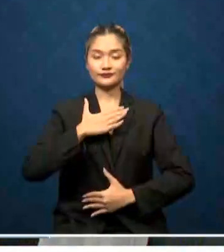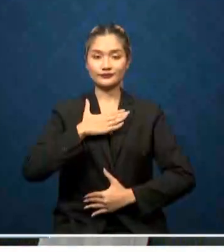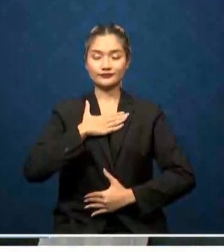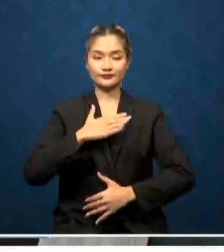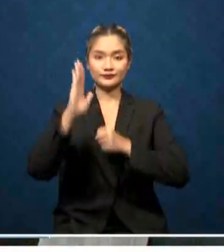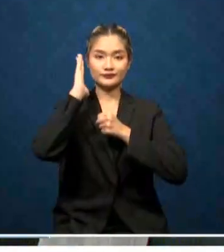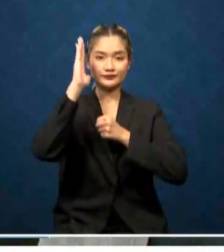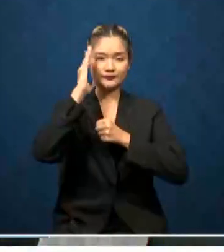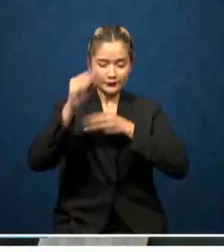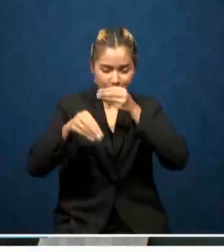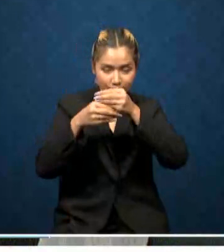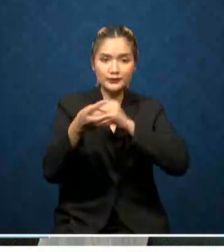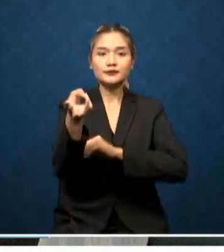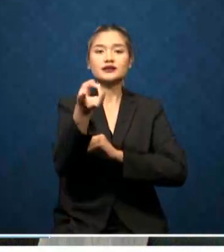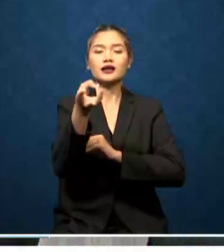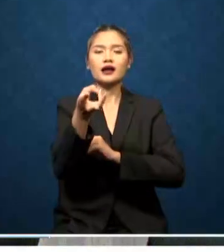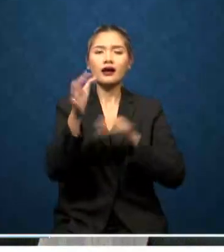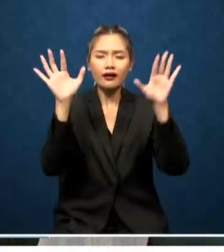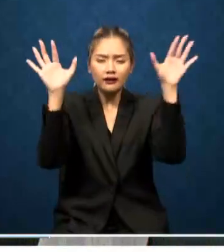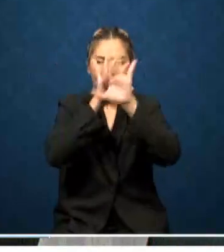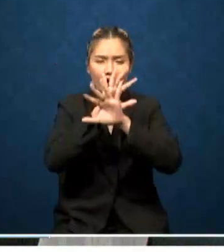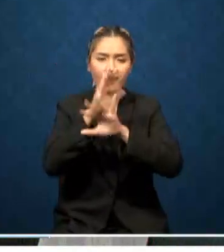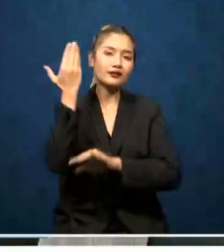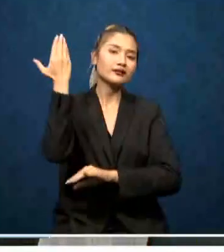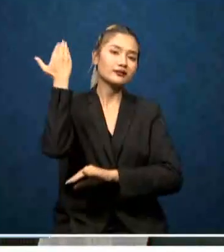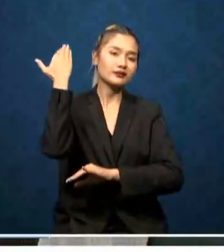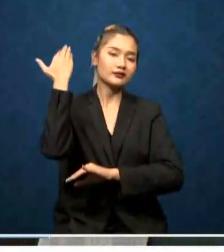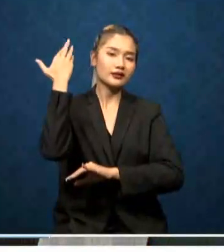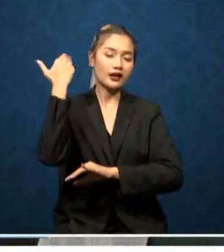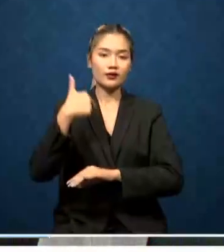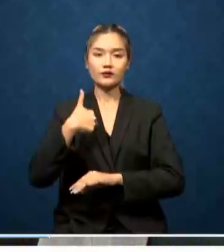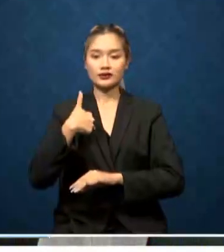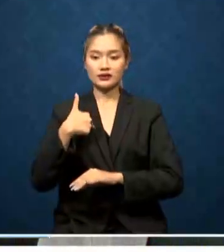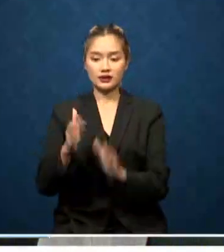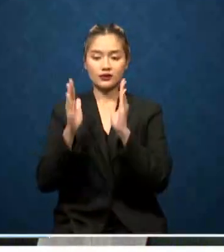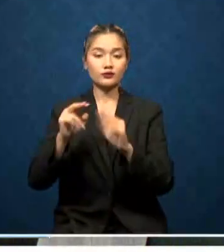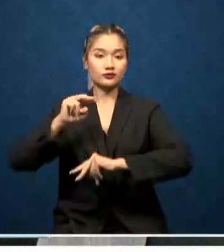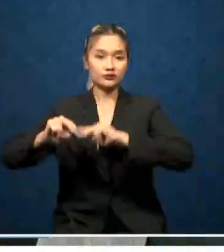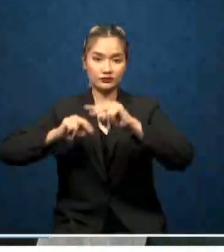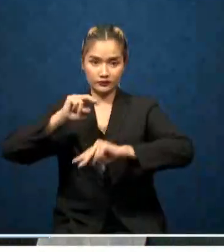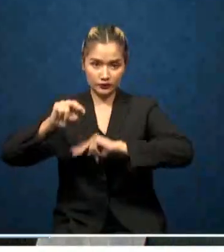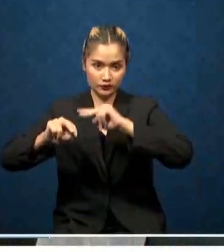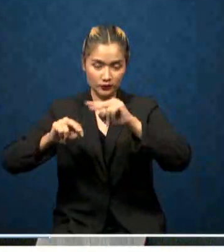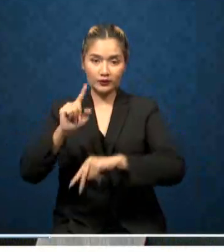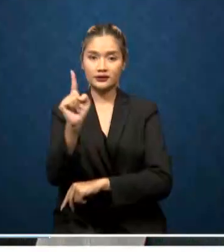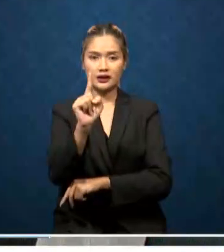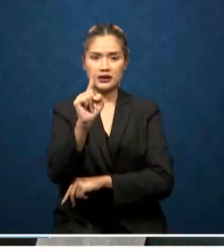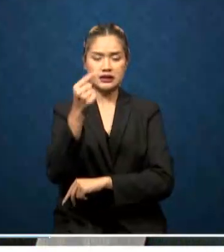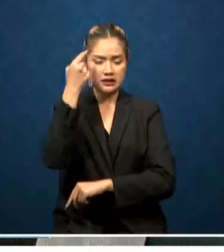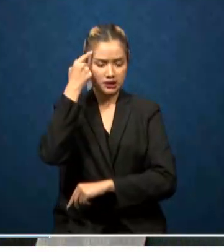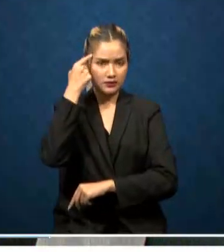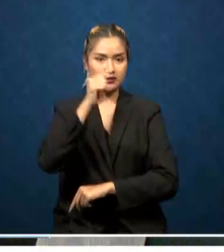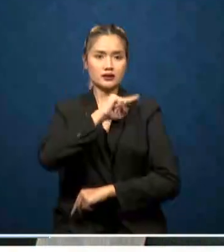เพิ่มเติมนะครับก็คงจะเหมือนกับคราวที่แล้วนะครับว่าผู้ตรวจการแผ่นดินเนี่ยควรจะทำหน้า